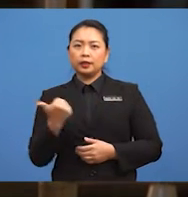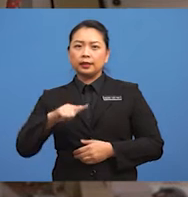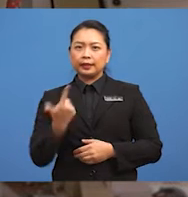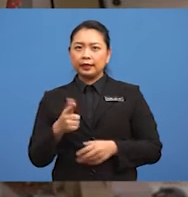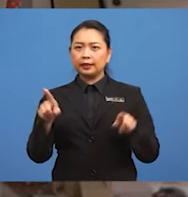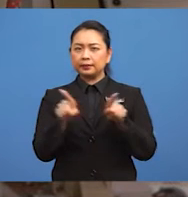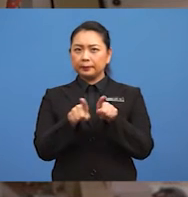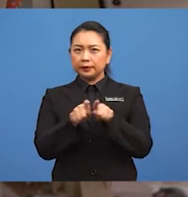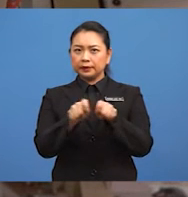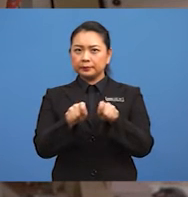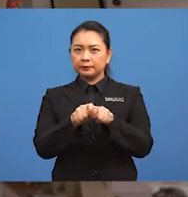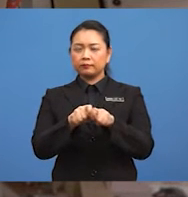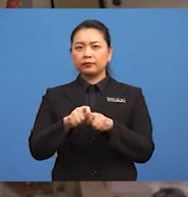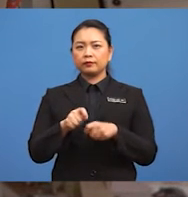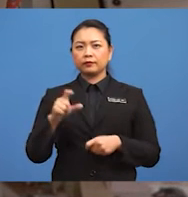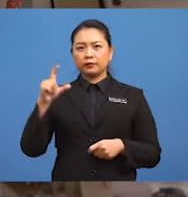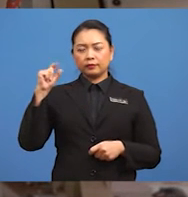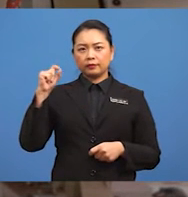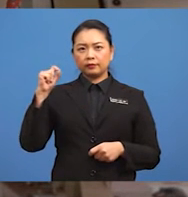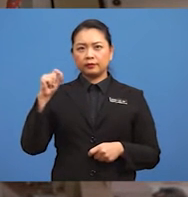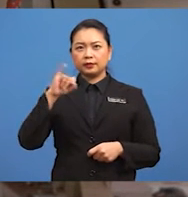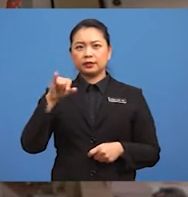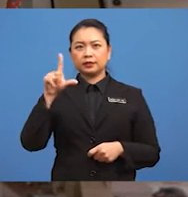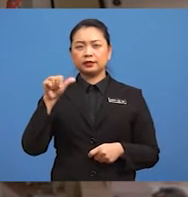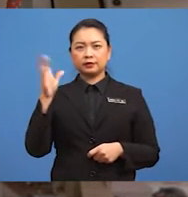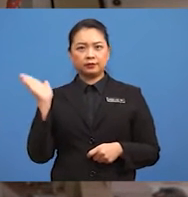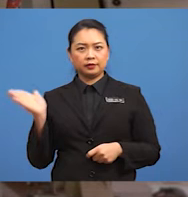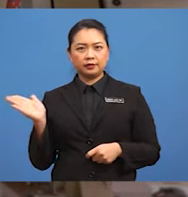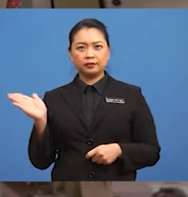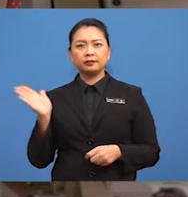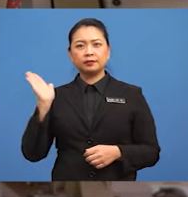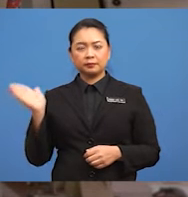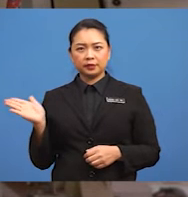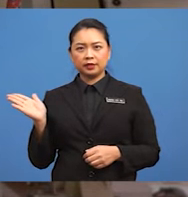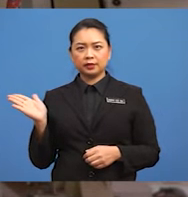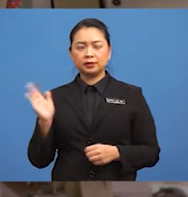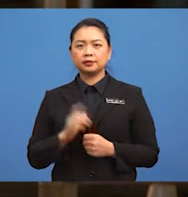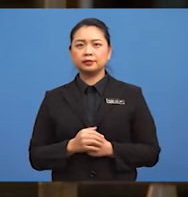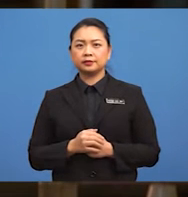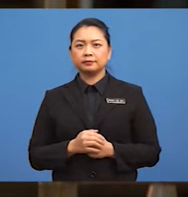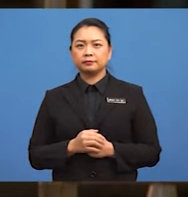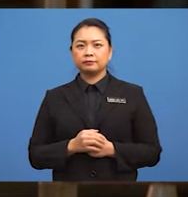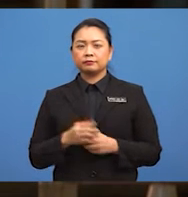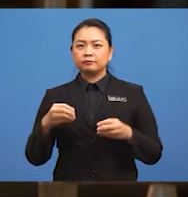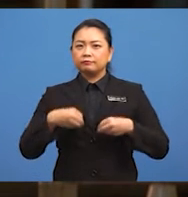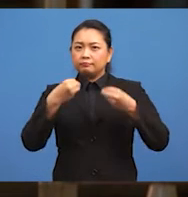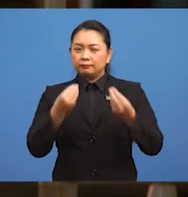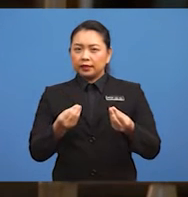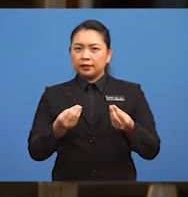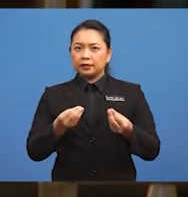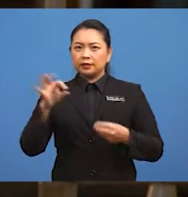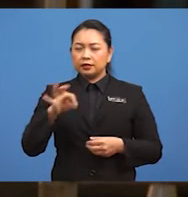seperti jarum peniti, cedar, cedar dan peretas. Bagi jarum